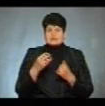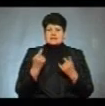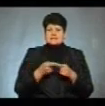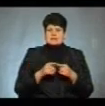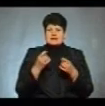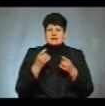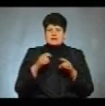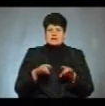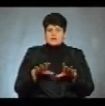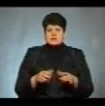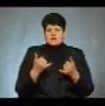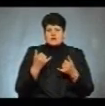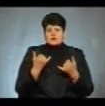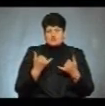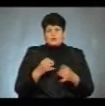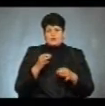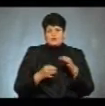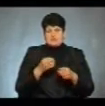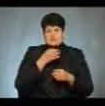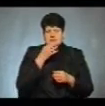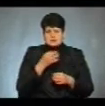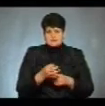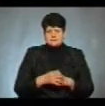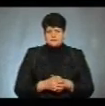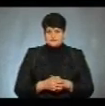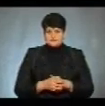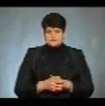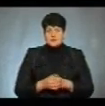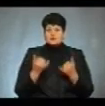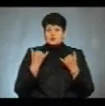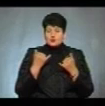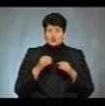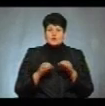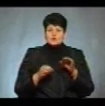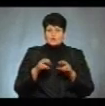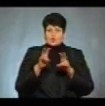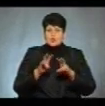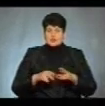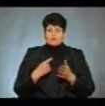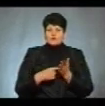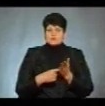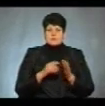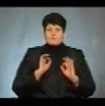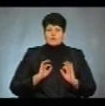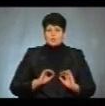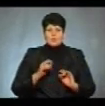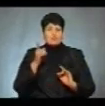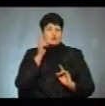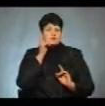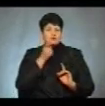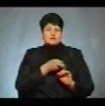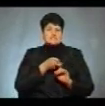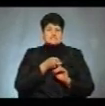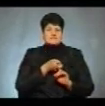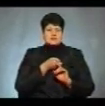сьогодні оголосив суддя Тернопільського міськрайонного суду Сергій Кунцьо. Сьогодні суд розглядав докази прокурора щодо мобільного зв'язку між